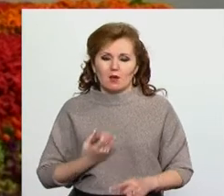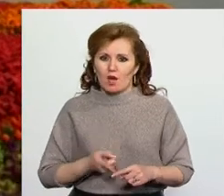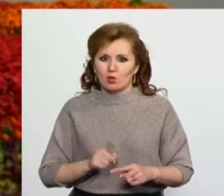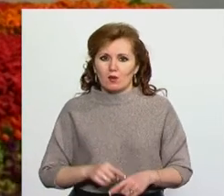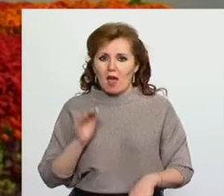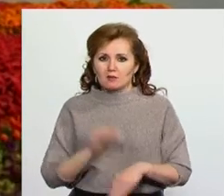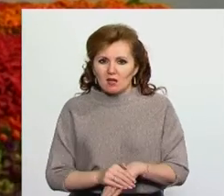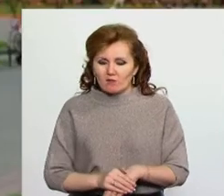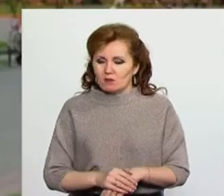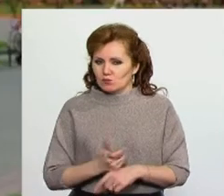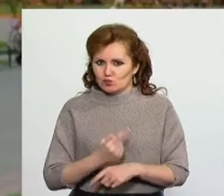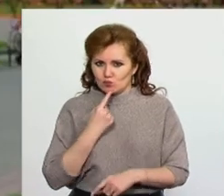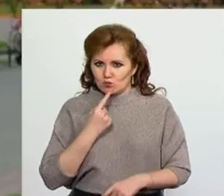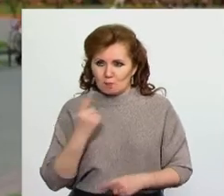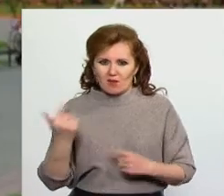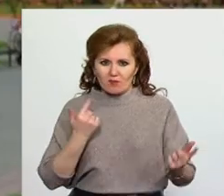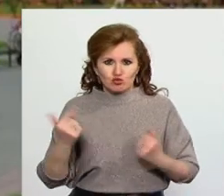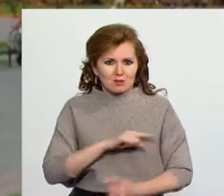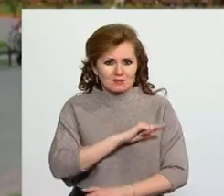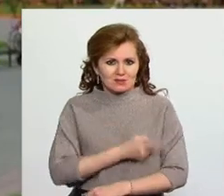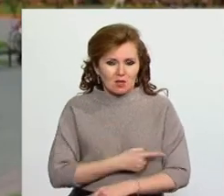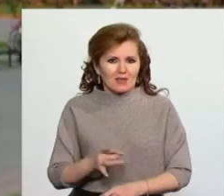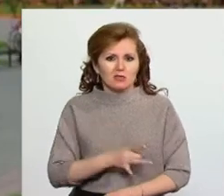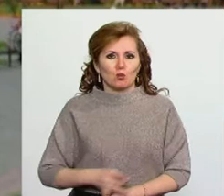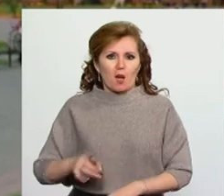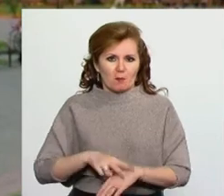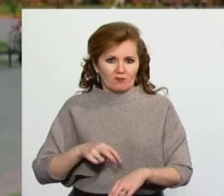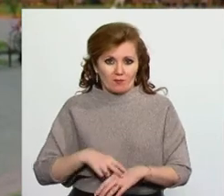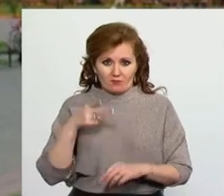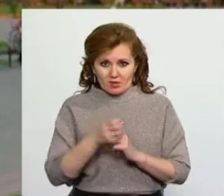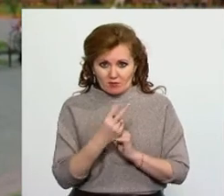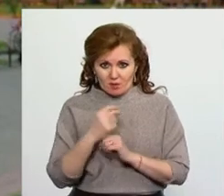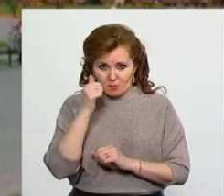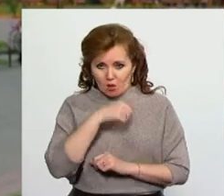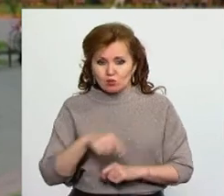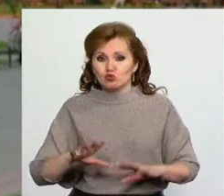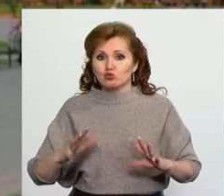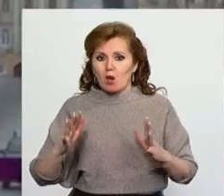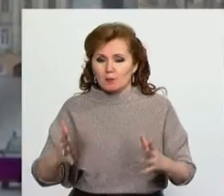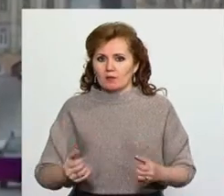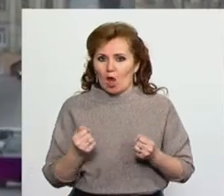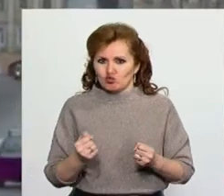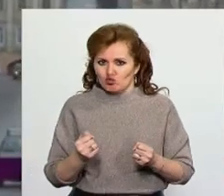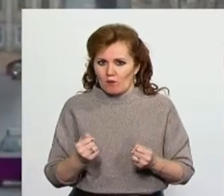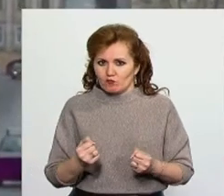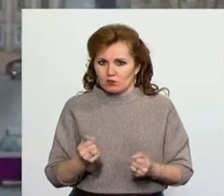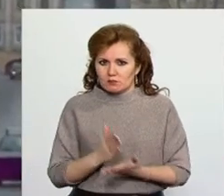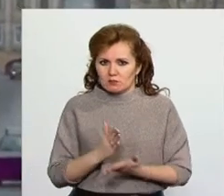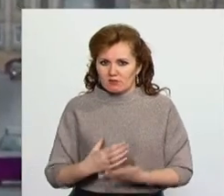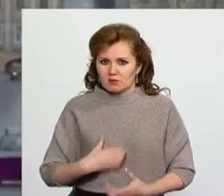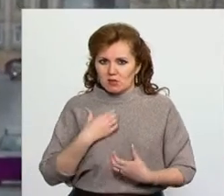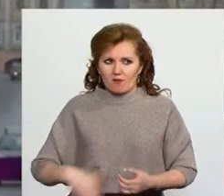привлечением сил республиканского МВД. В 2012-м здесь разворачивались события, державшие в страхе весь город.